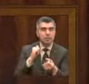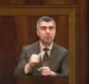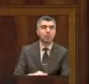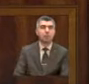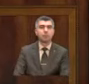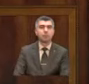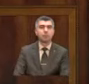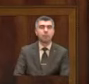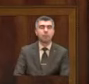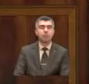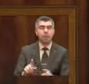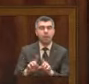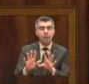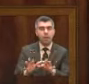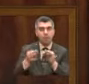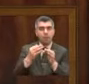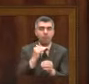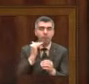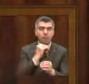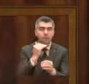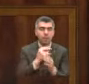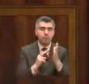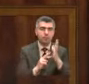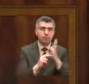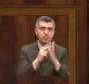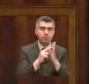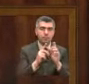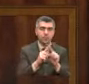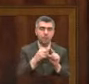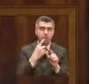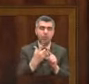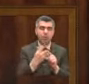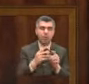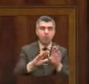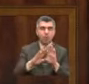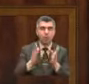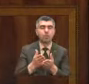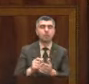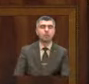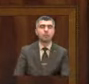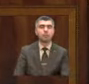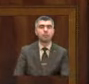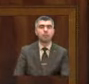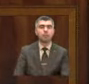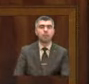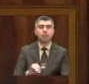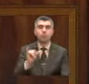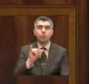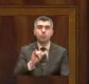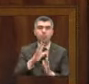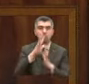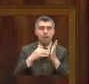تتلخص أهدافها في تسريع الانتقال التدريجي للمغرب نحو الاقتصاد الأخضر الشامل، لكن ما الهدف من وضع